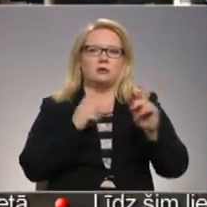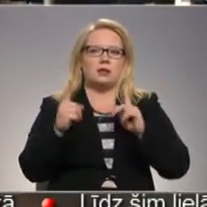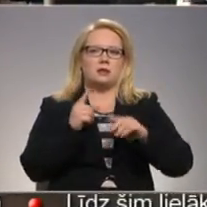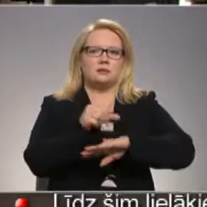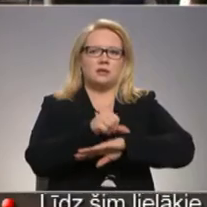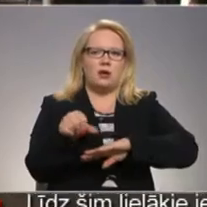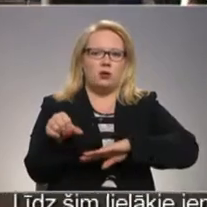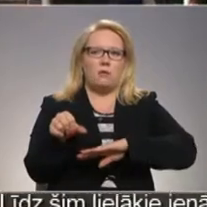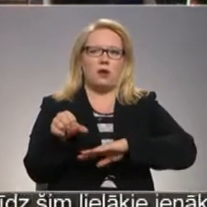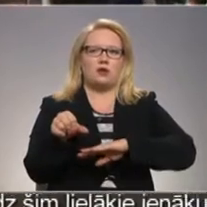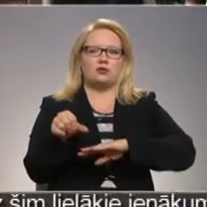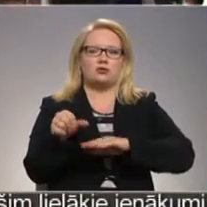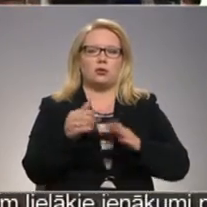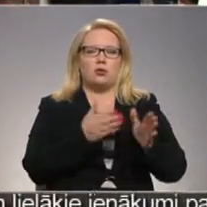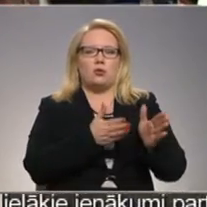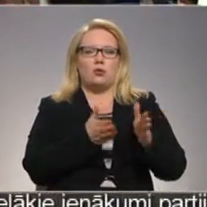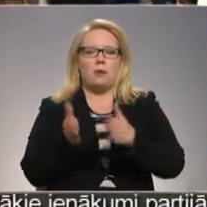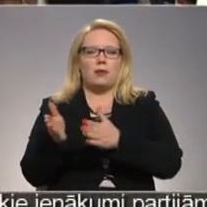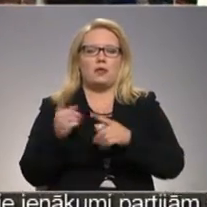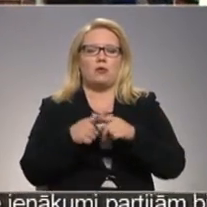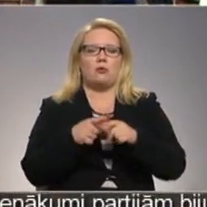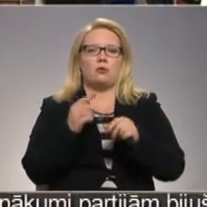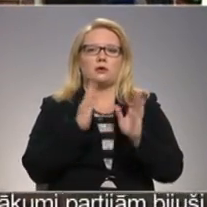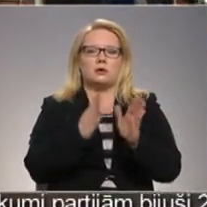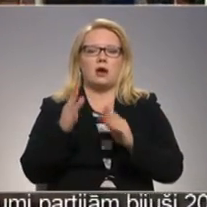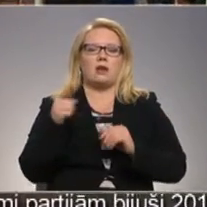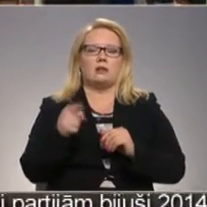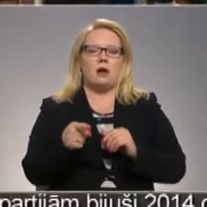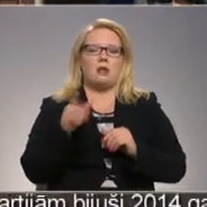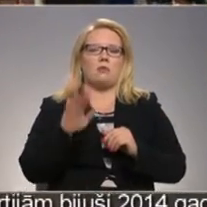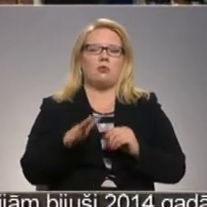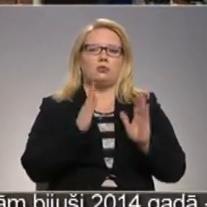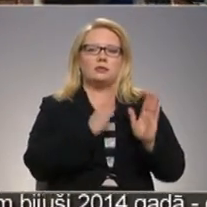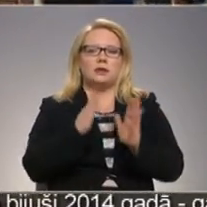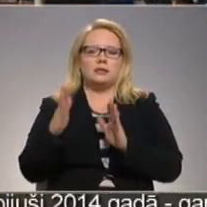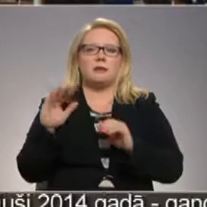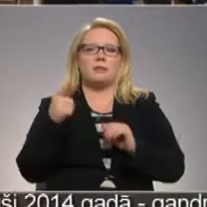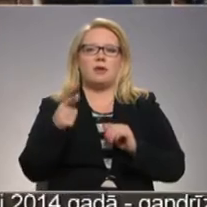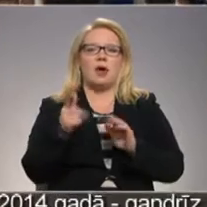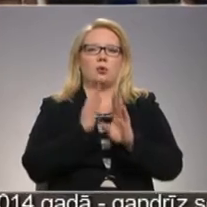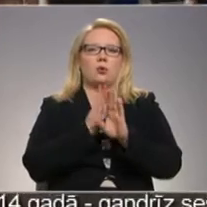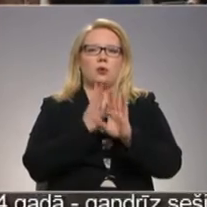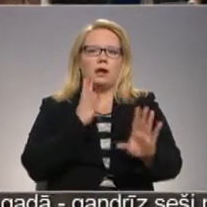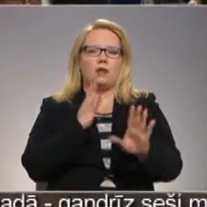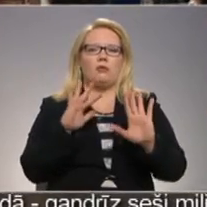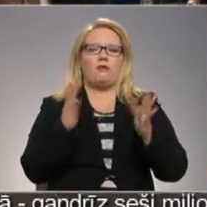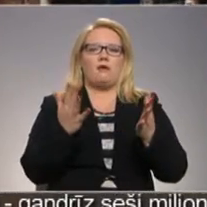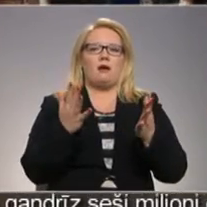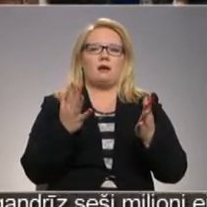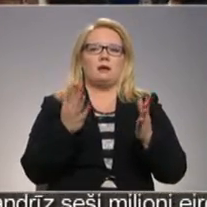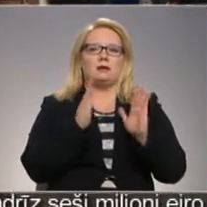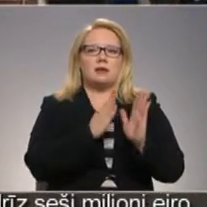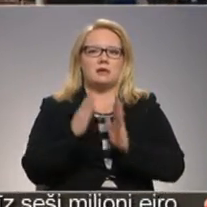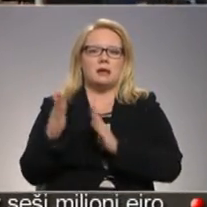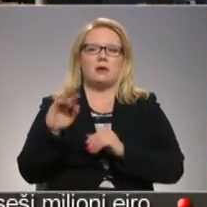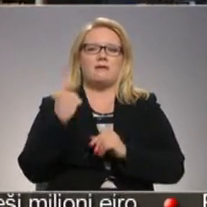ierobežojumus nobīdīt un atbīdīt tā, lai būtu tomēr kaut kā secīgi, bet tomēr nu, tādu rindu vai kaut kādu tādu secību,